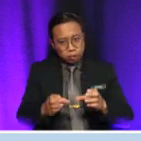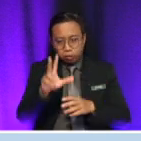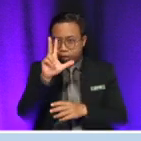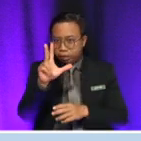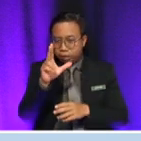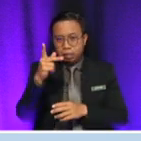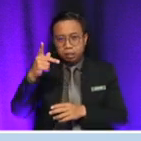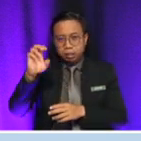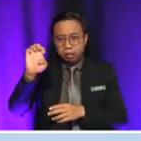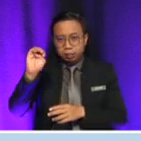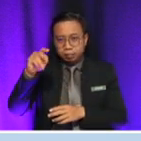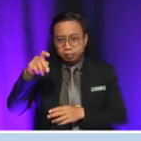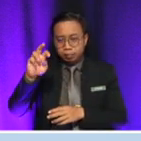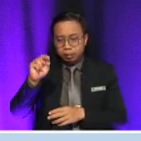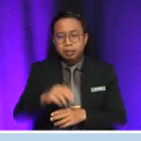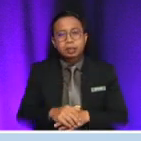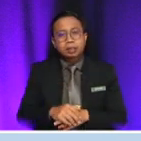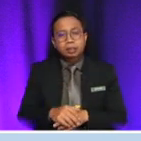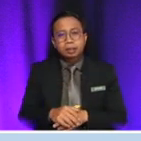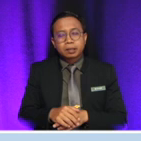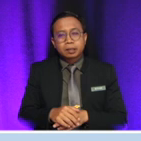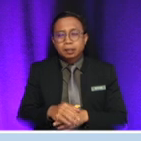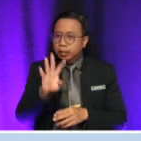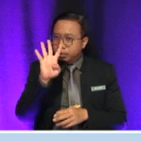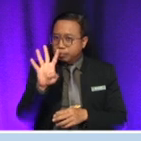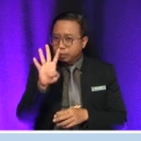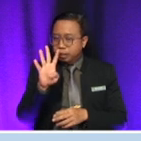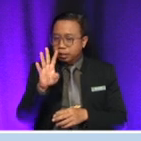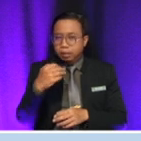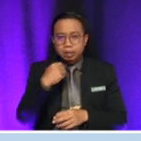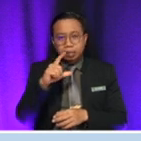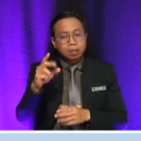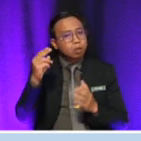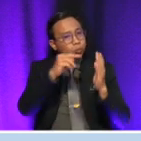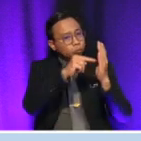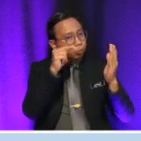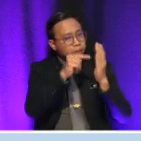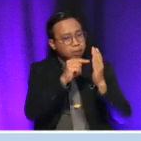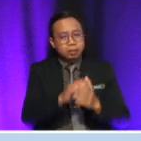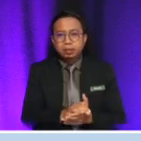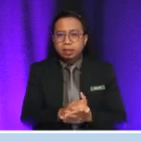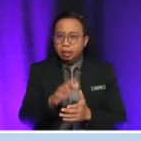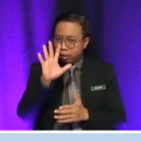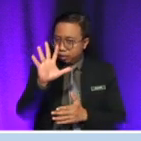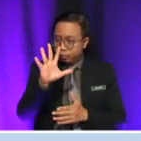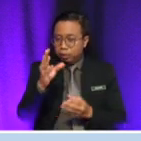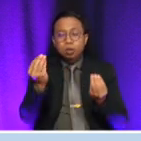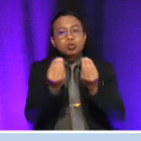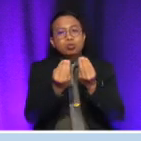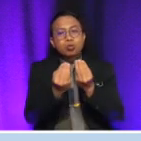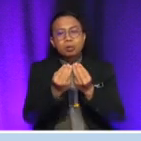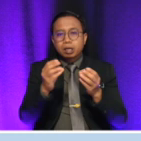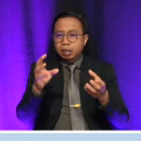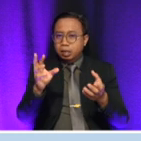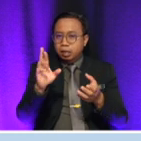campaign akan diadakan dan proses yang keempat adalah pengundian proses yang kelima penjumlahan resmi